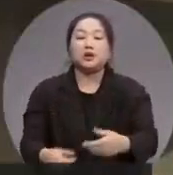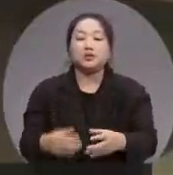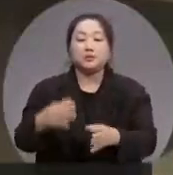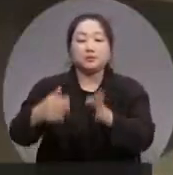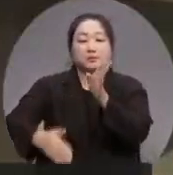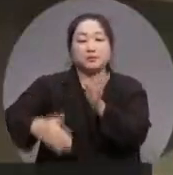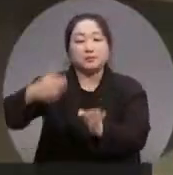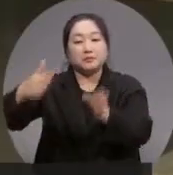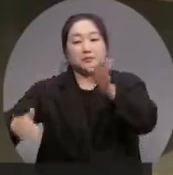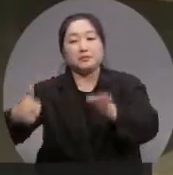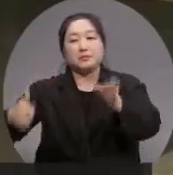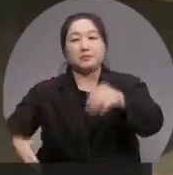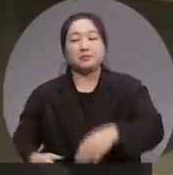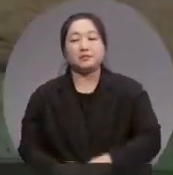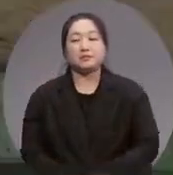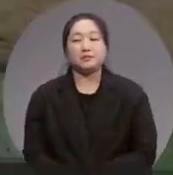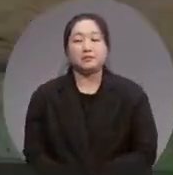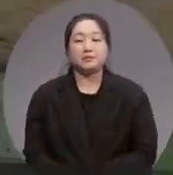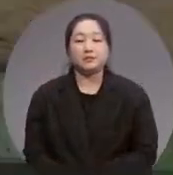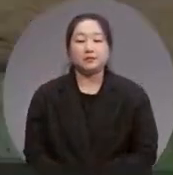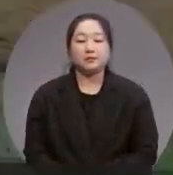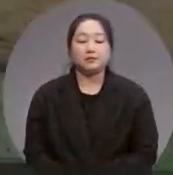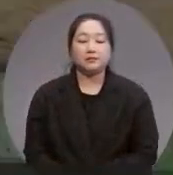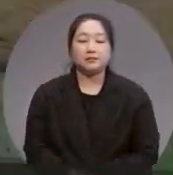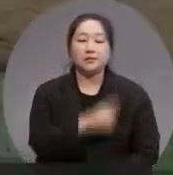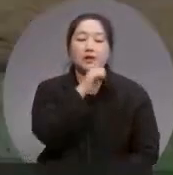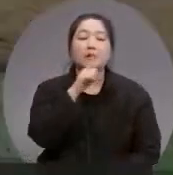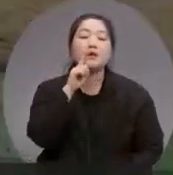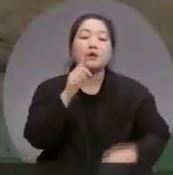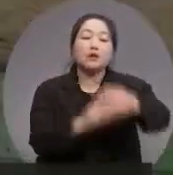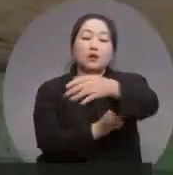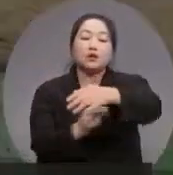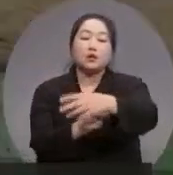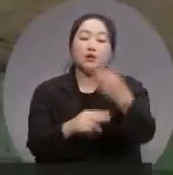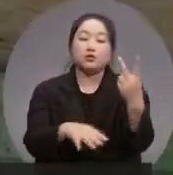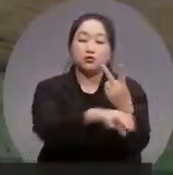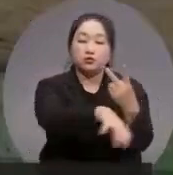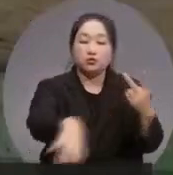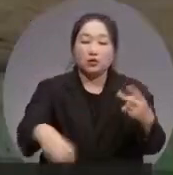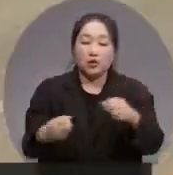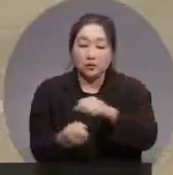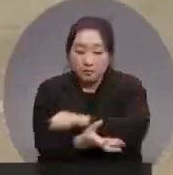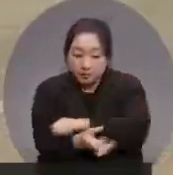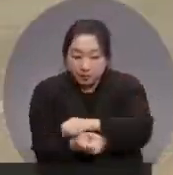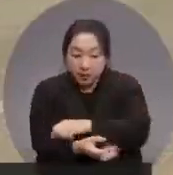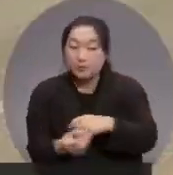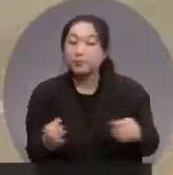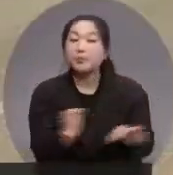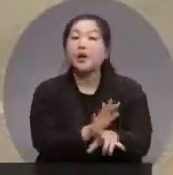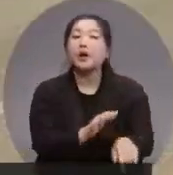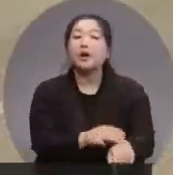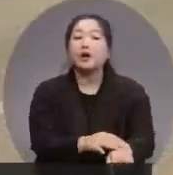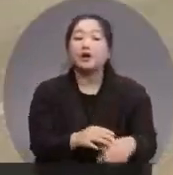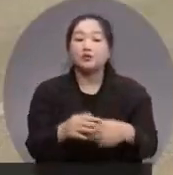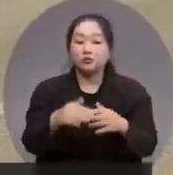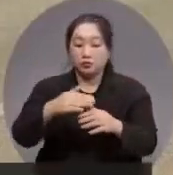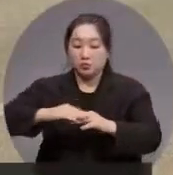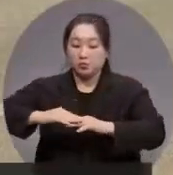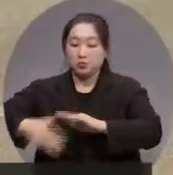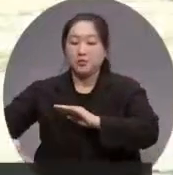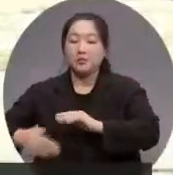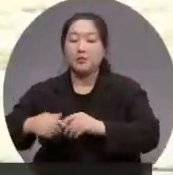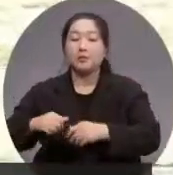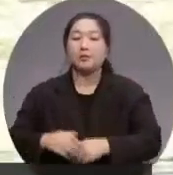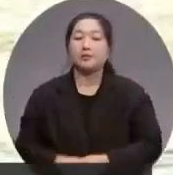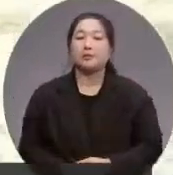캔틸레버 구조로 되어 있습니다. 괴산 교량 두 곳 모두 배수관이 탈락됐고 교면 포장이 손상됐습니다.